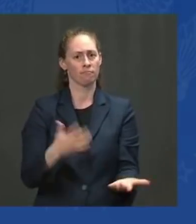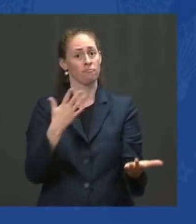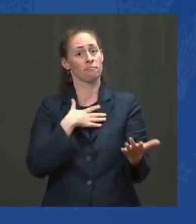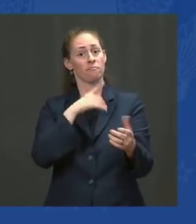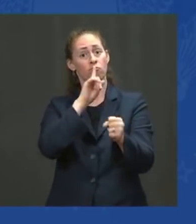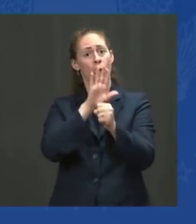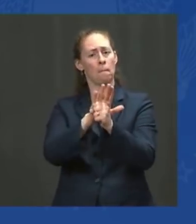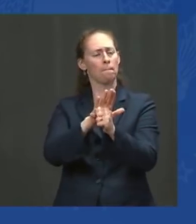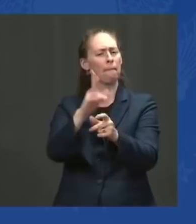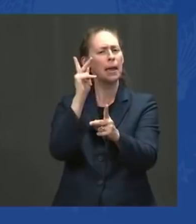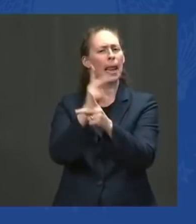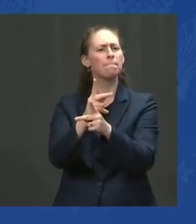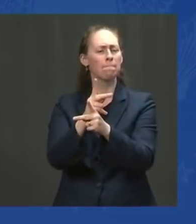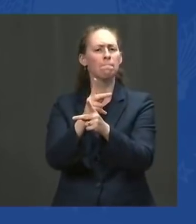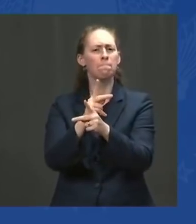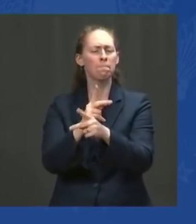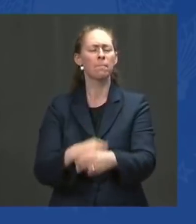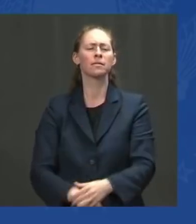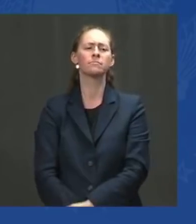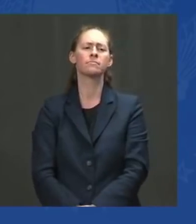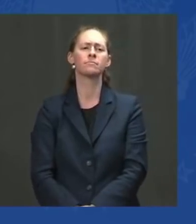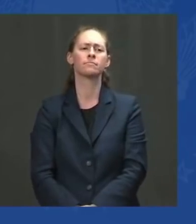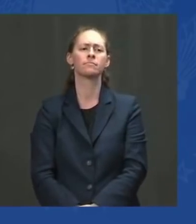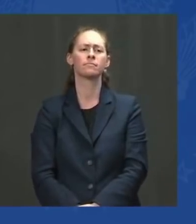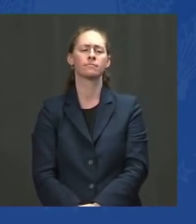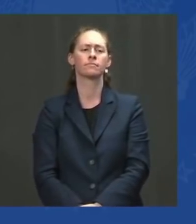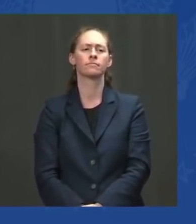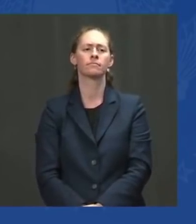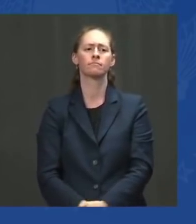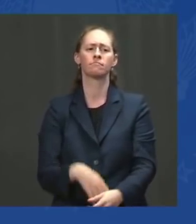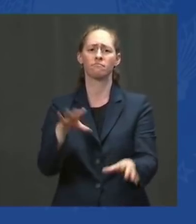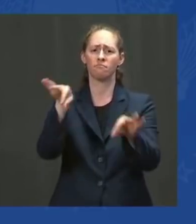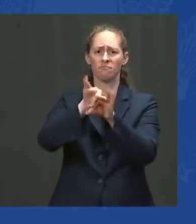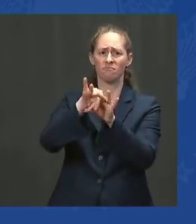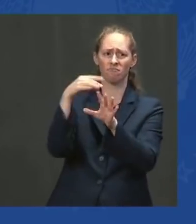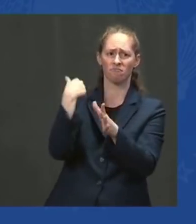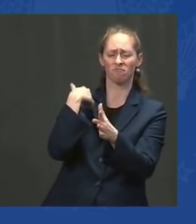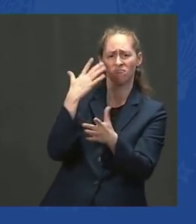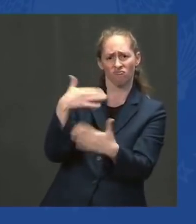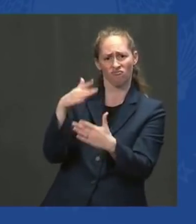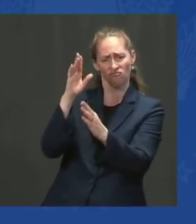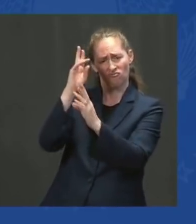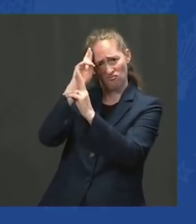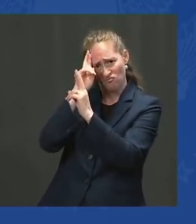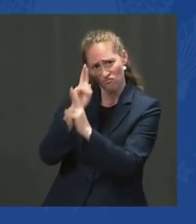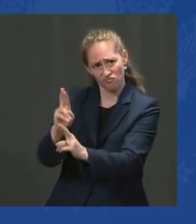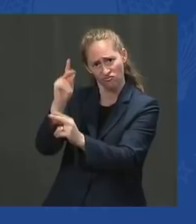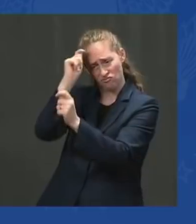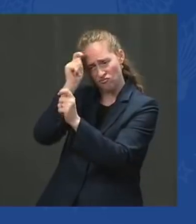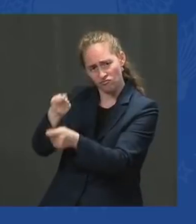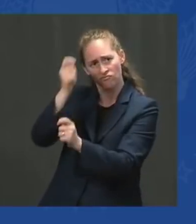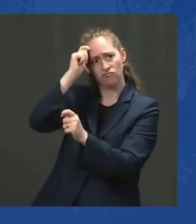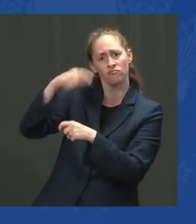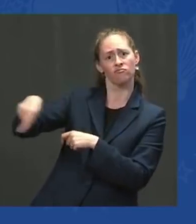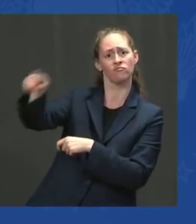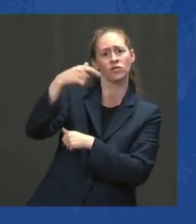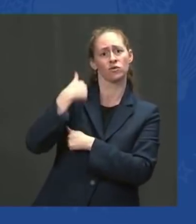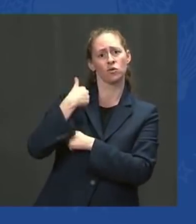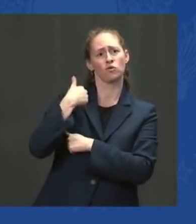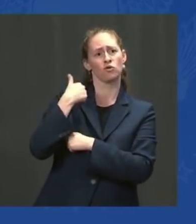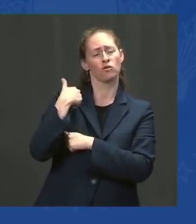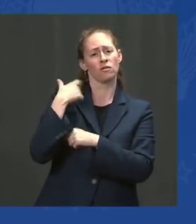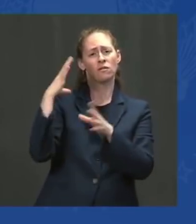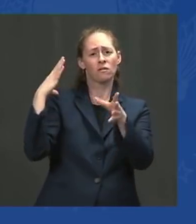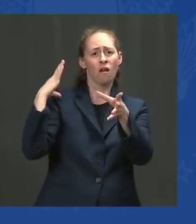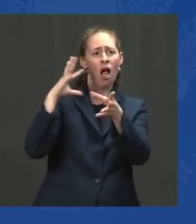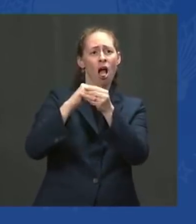名义上老百姓听不懂啊，实际操作过程当中也是假的啊。你比如说这个啊刚刚出